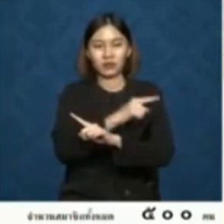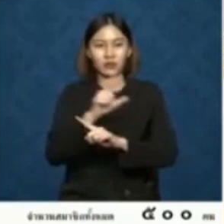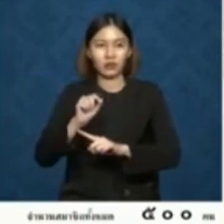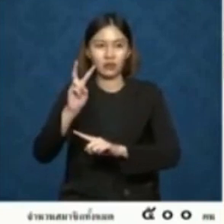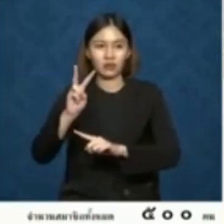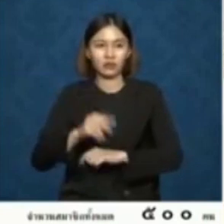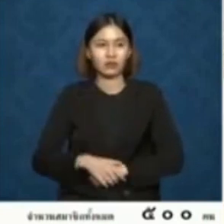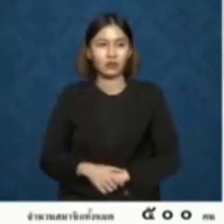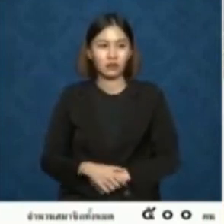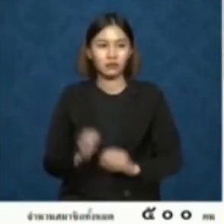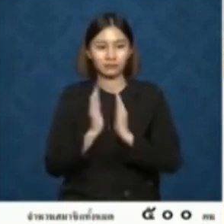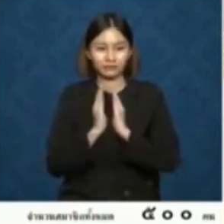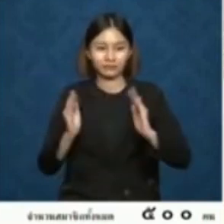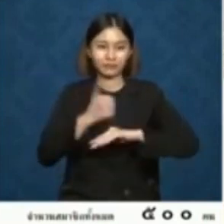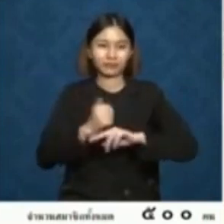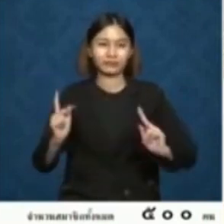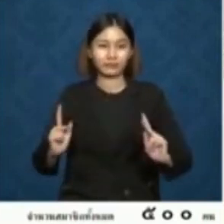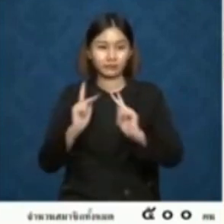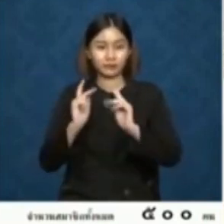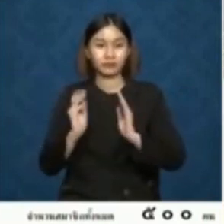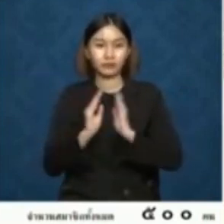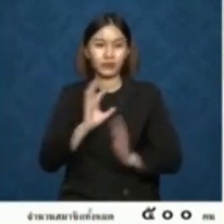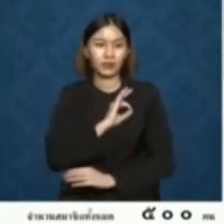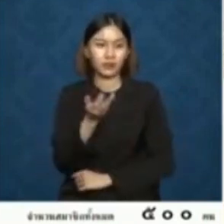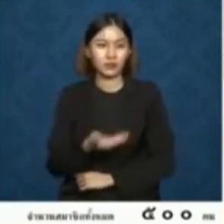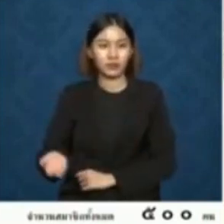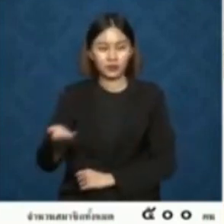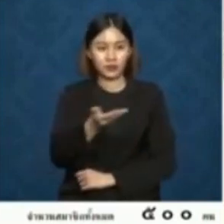กุมภานี้นะครับขอบคุณท่านรัฐมนตรีครับขอบคุณสมาชิกทุกท่านนะครับ